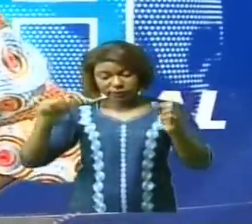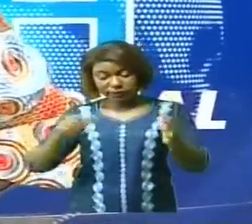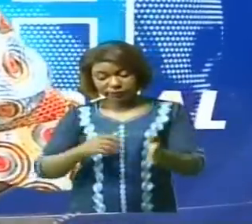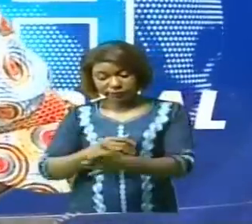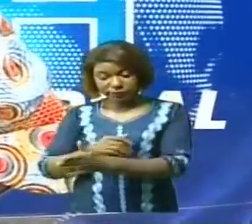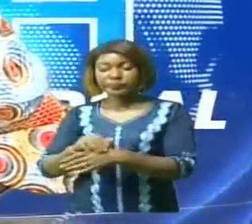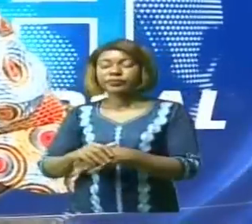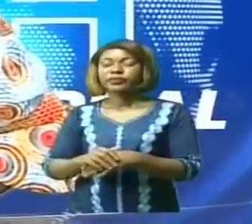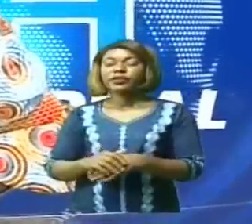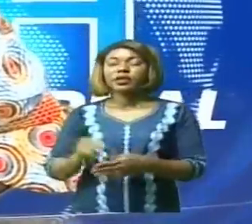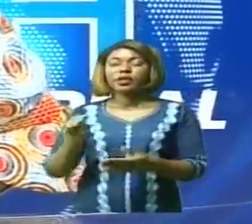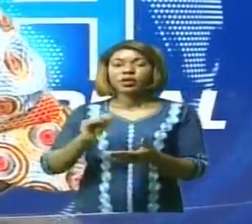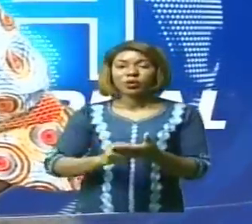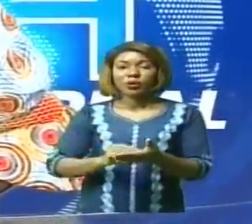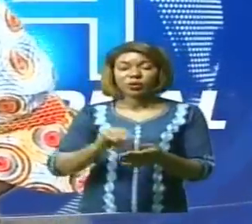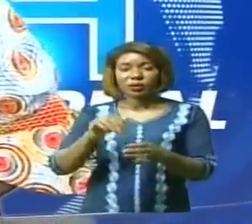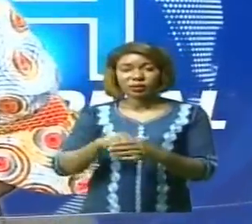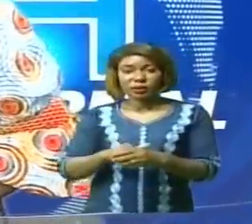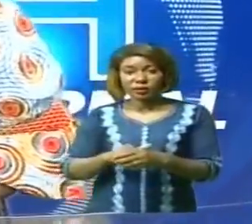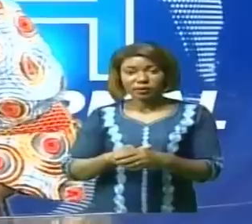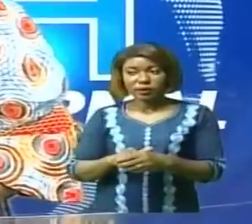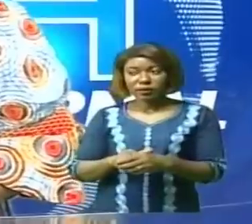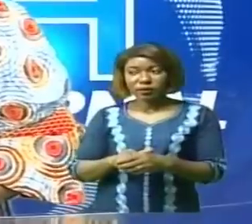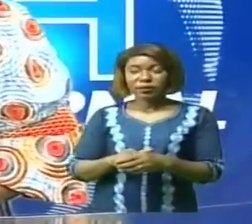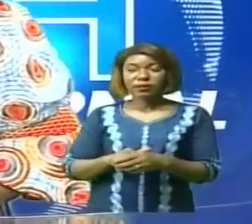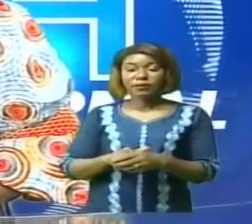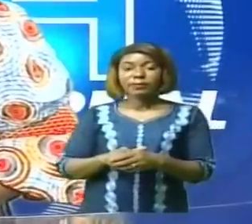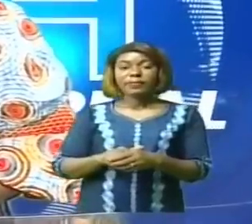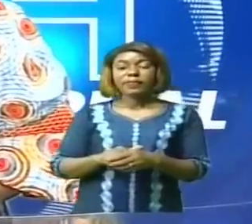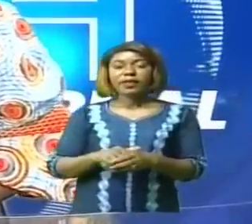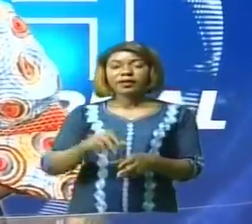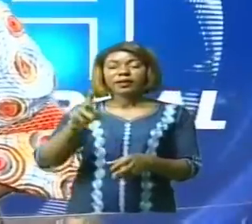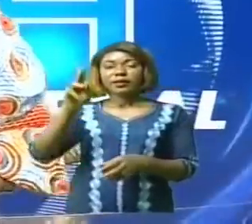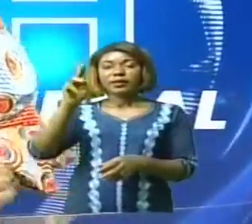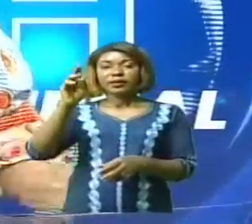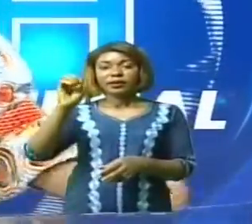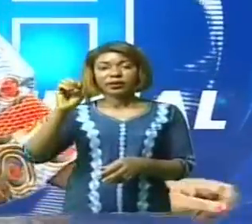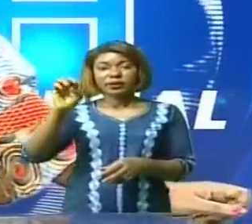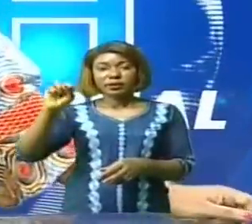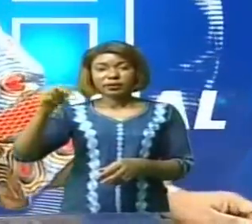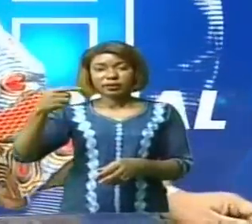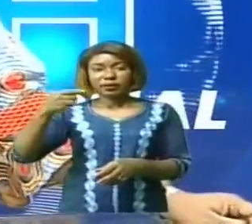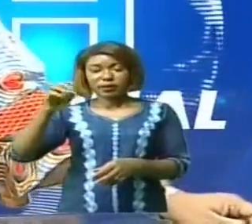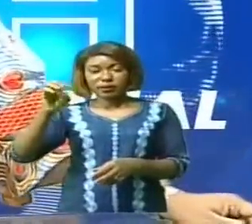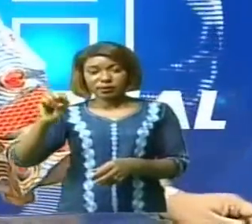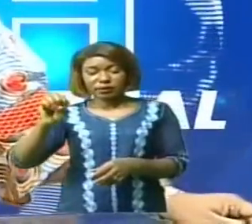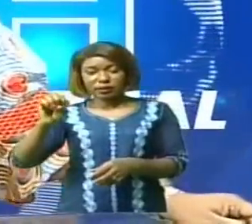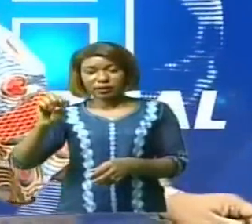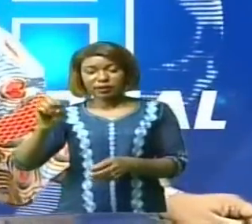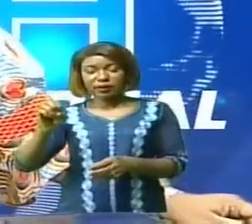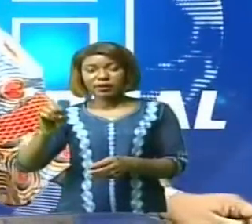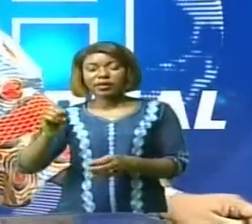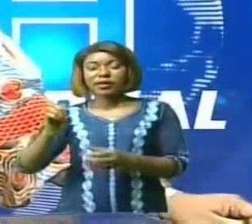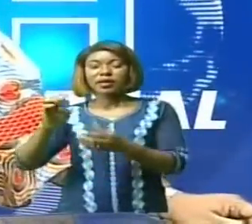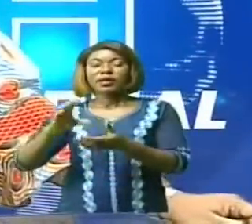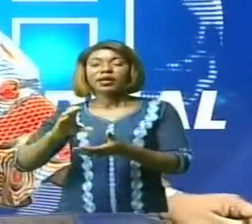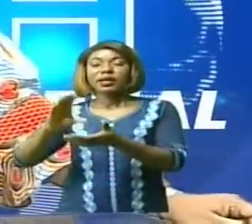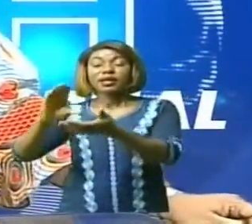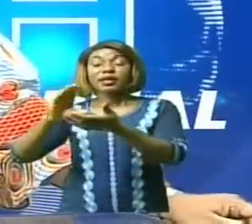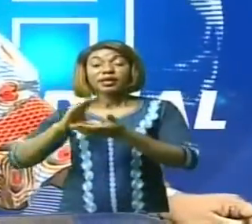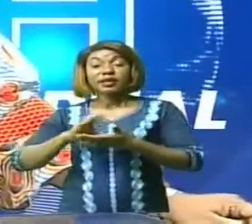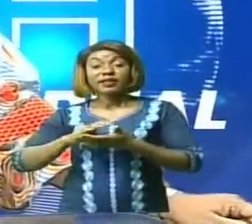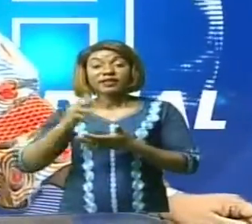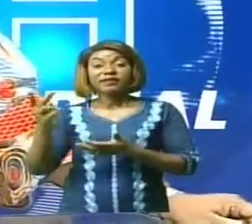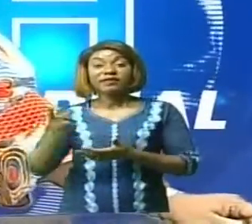Encore un nouveau gagnant à la Sona Lessa, il s'agit de Kengen Siala. Il vient de gagner 26 millions de francs congolais pour